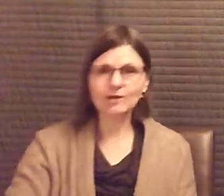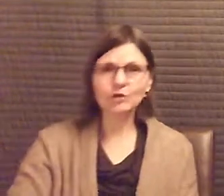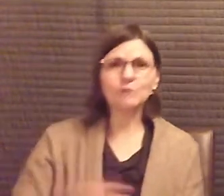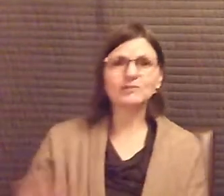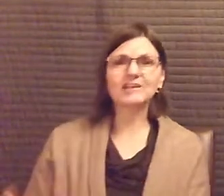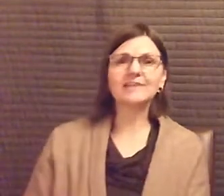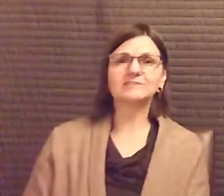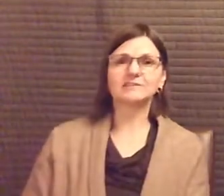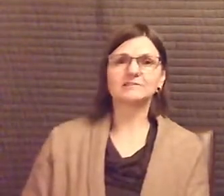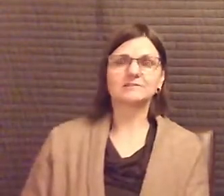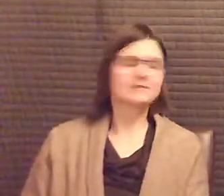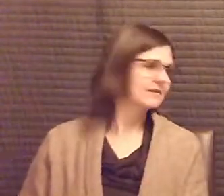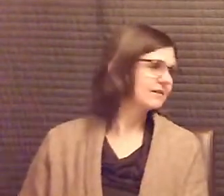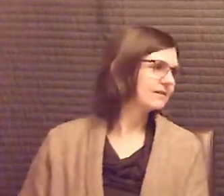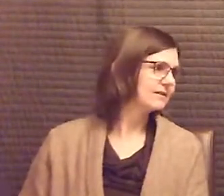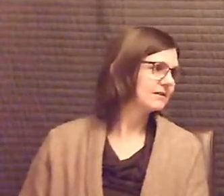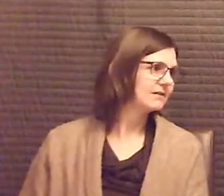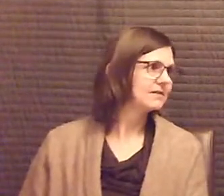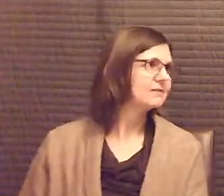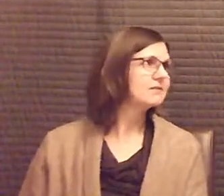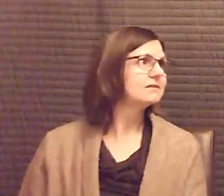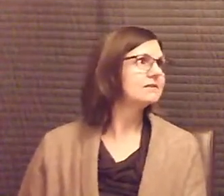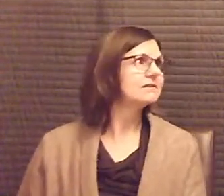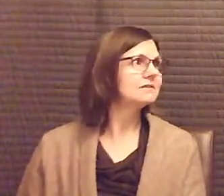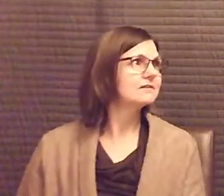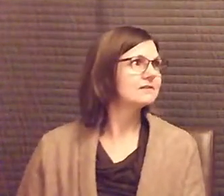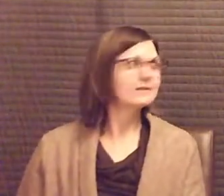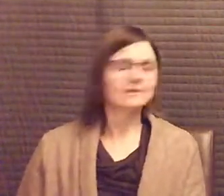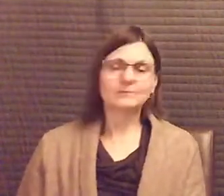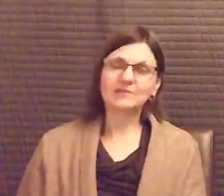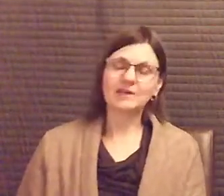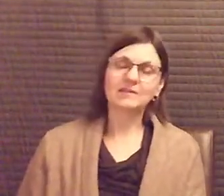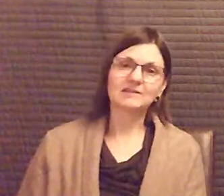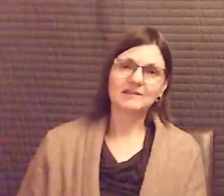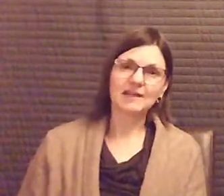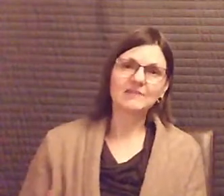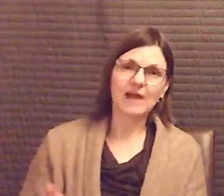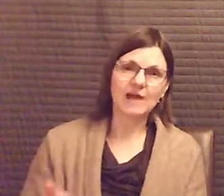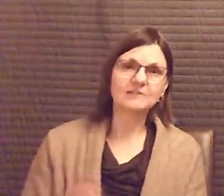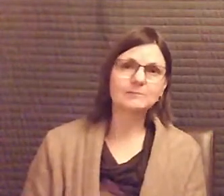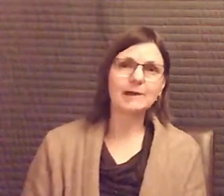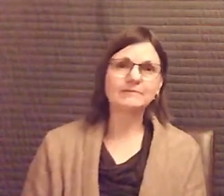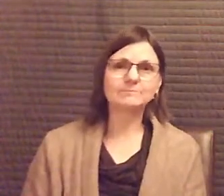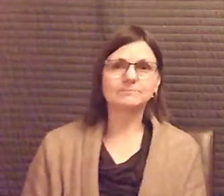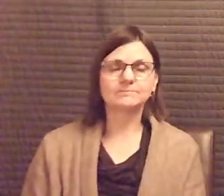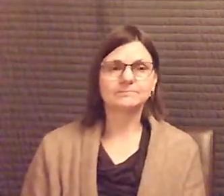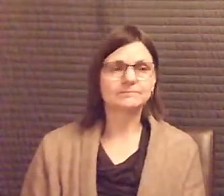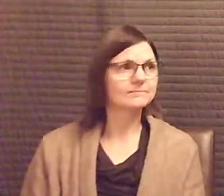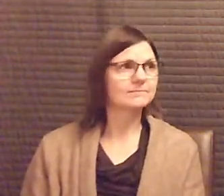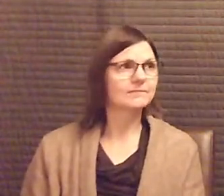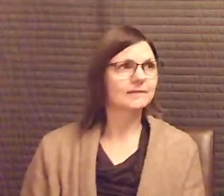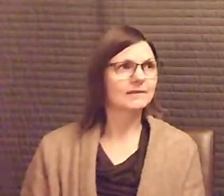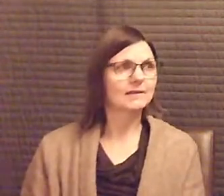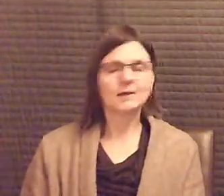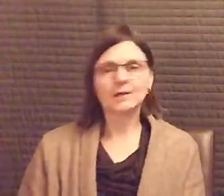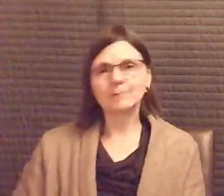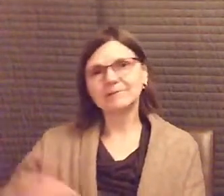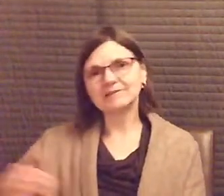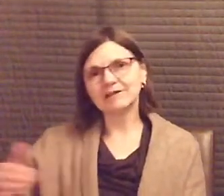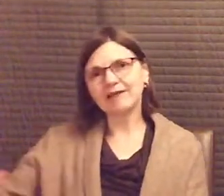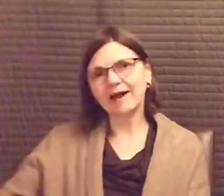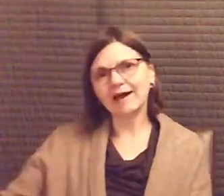geloof in jezus ik wil hier aanbieding betekent je bent achter hem aan uw campagnes